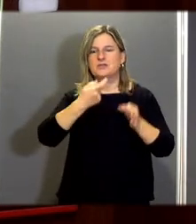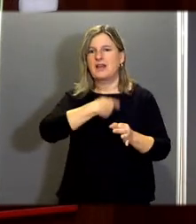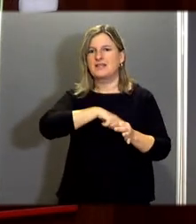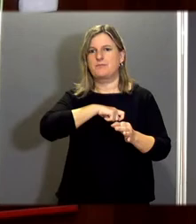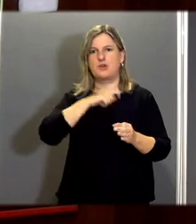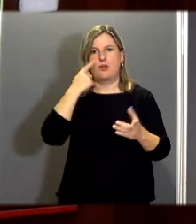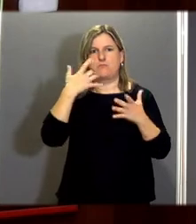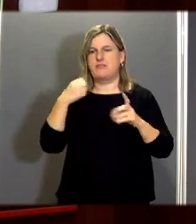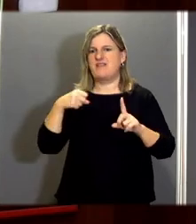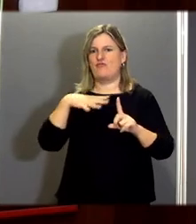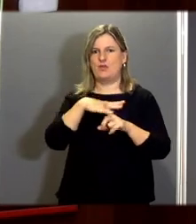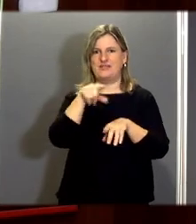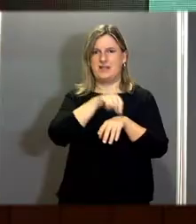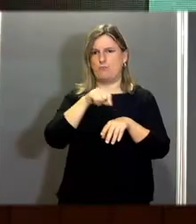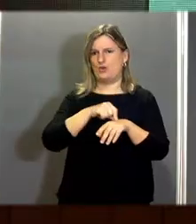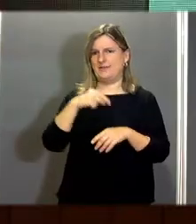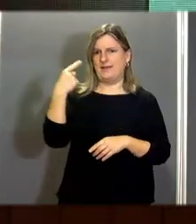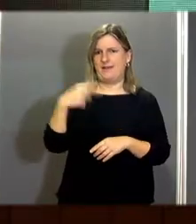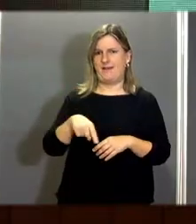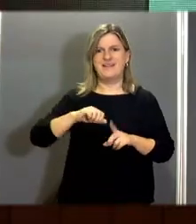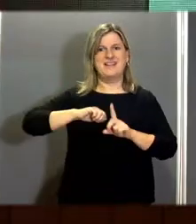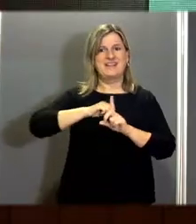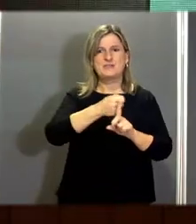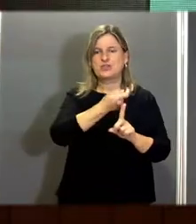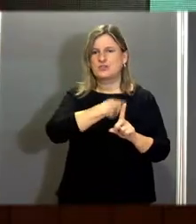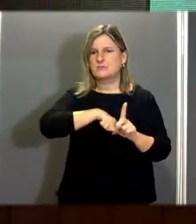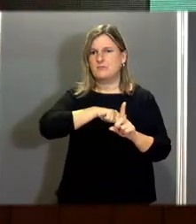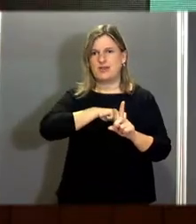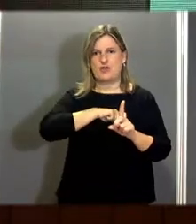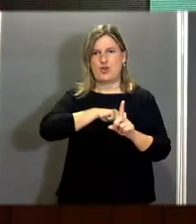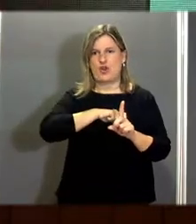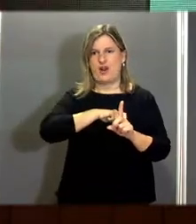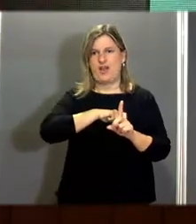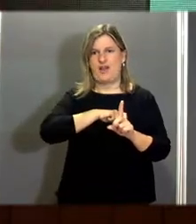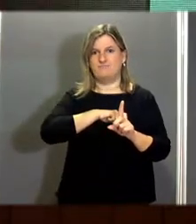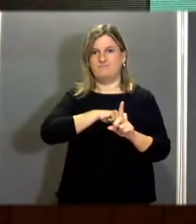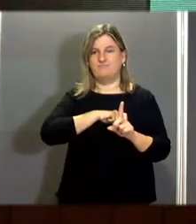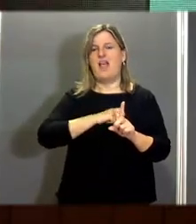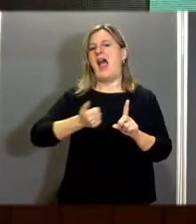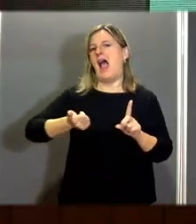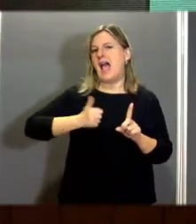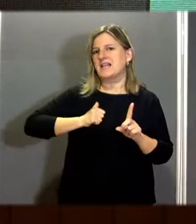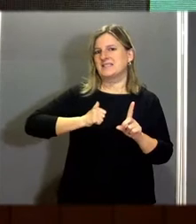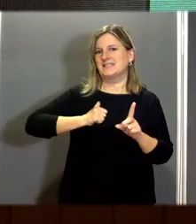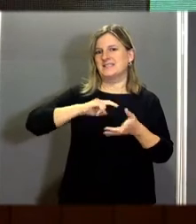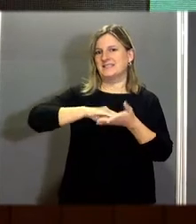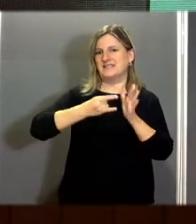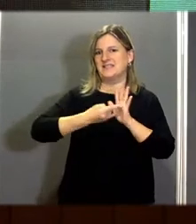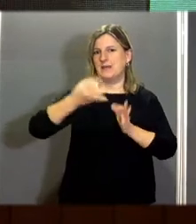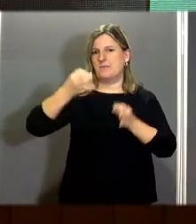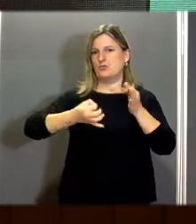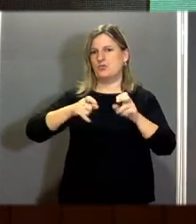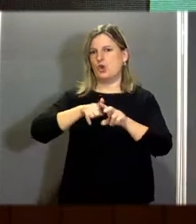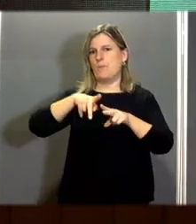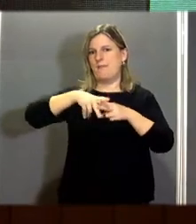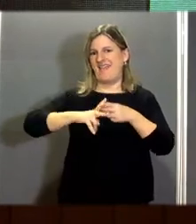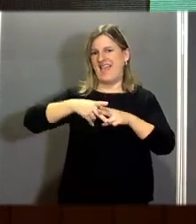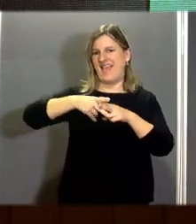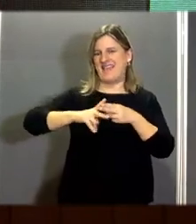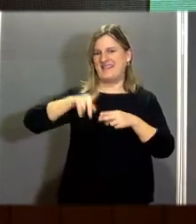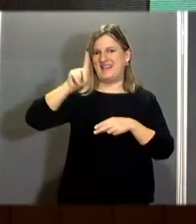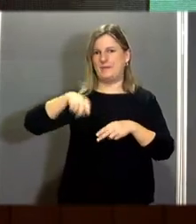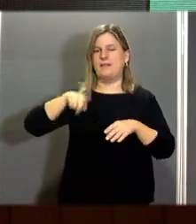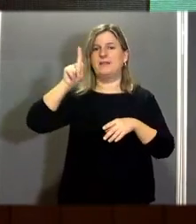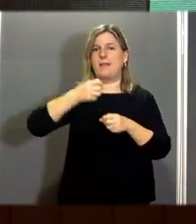component política molt clara i que la repressió espanyola fa servir el sistema judicial com una eina més, fa servir també